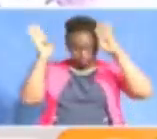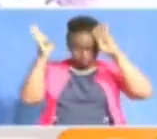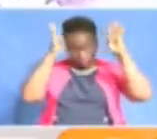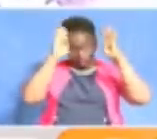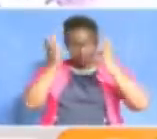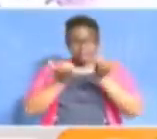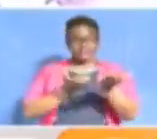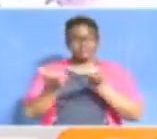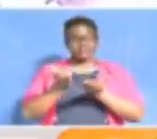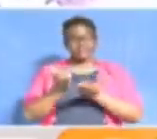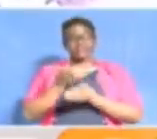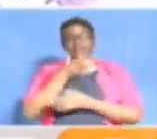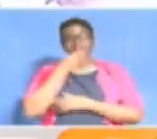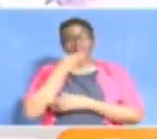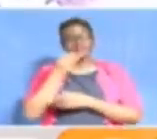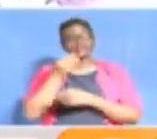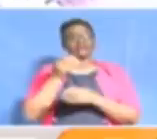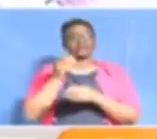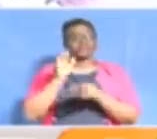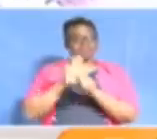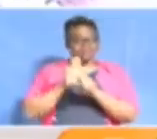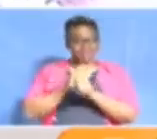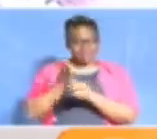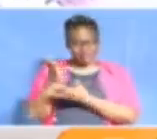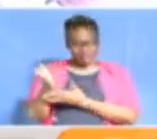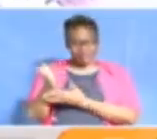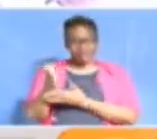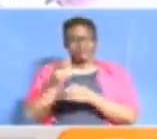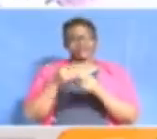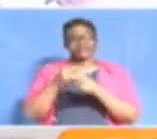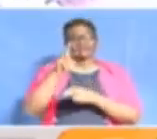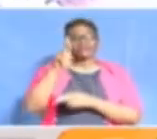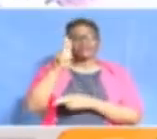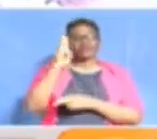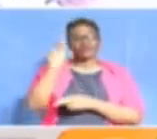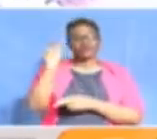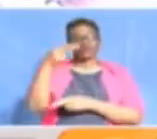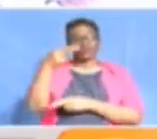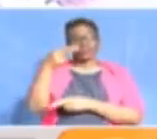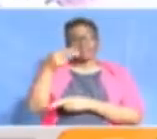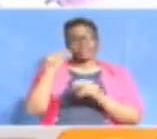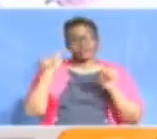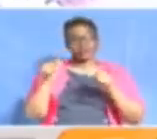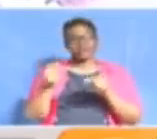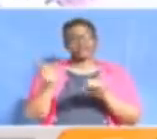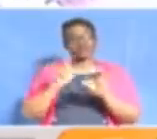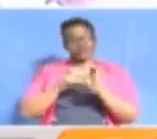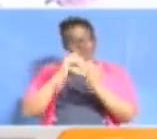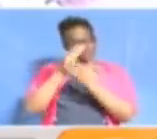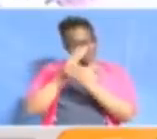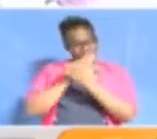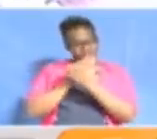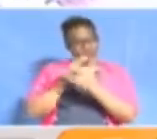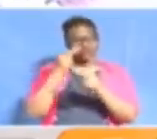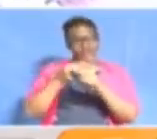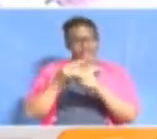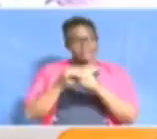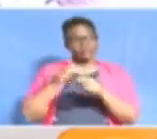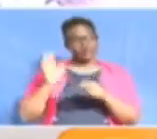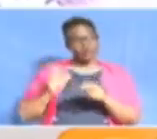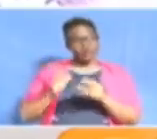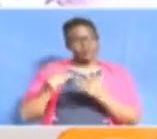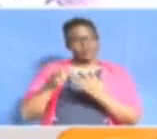imetawaliwa na wanaume wengi. Si mwingine bali ni Ruth Nyambura ambaye leo ameingia katika orodha yetu ya mwanamke bomba. Hii